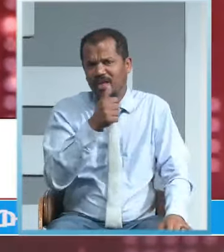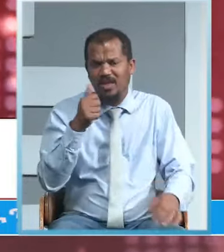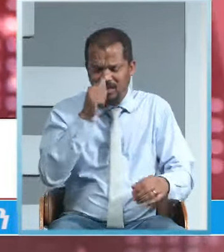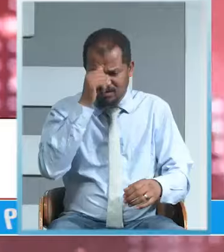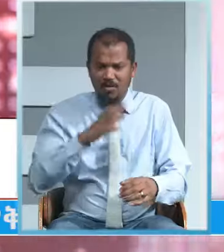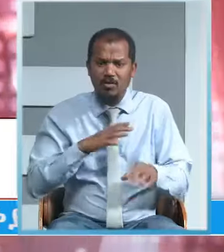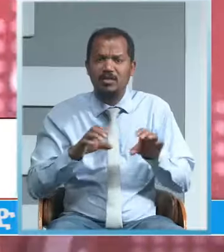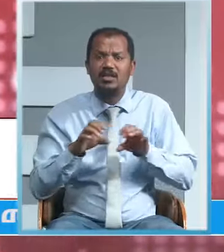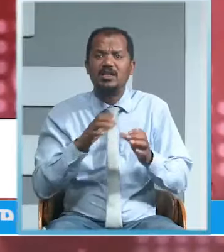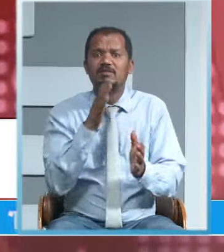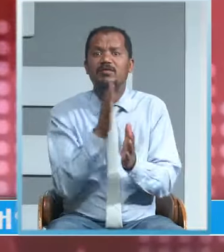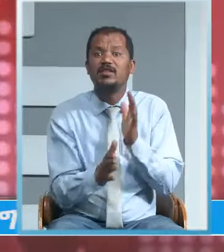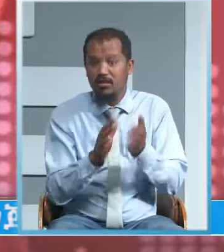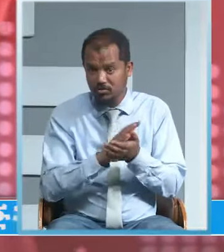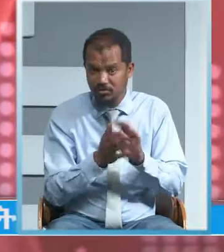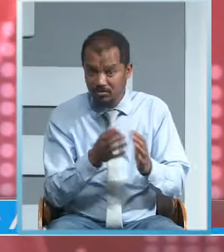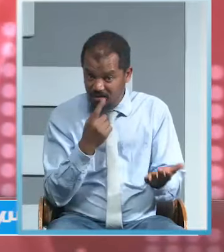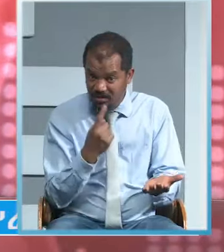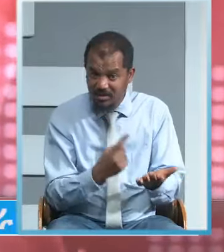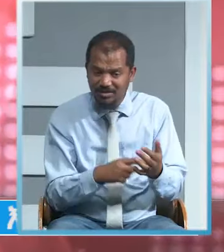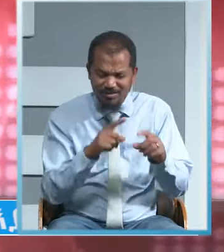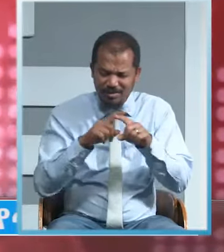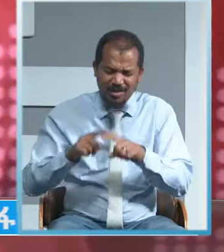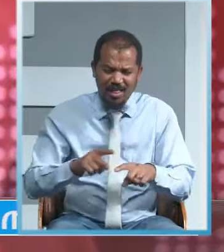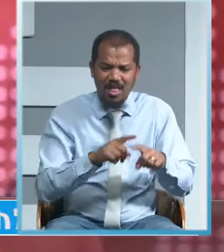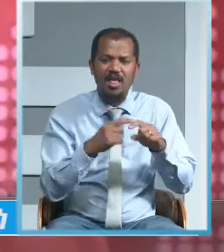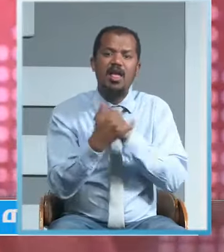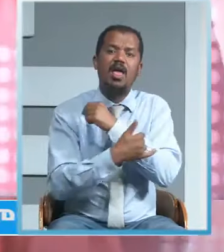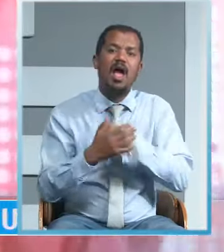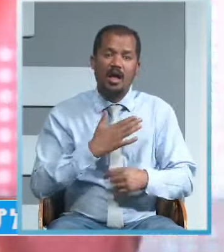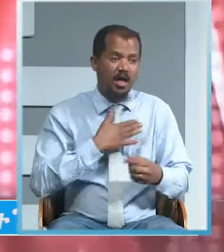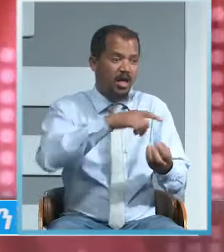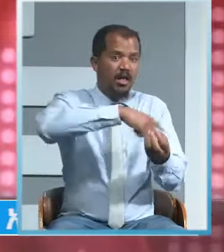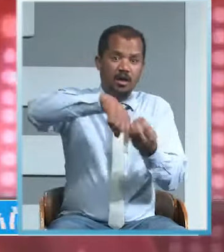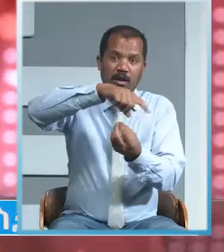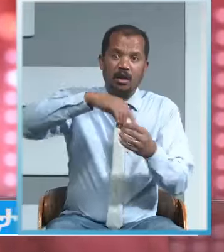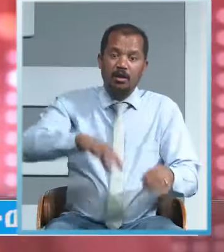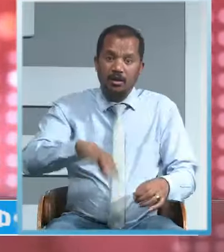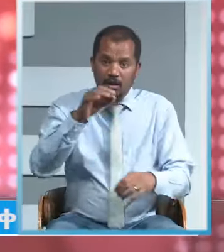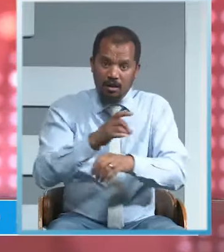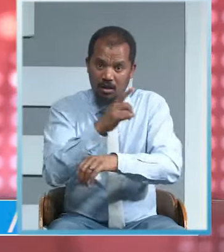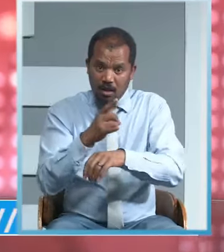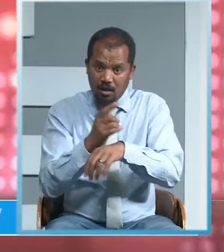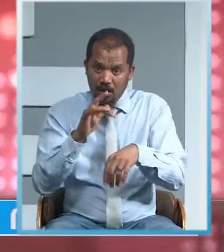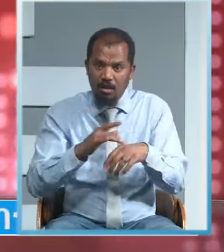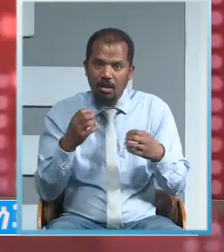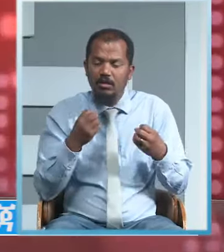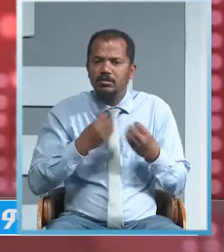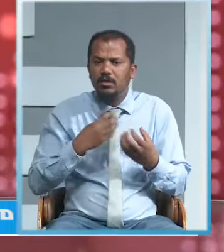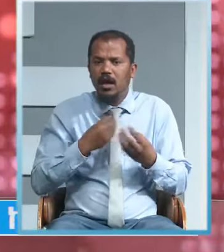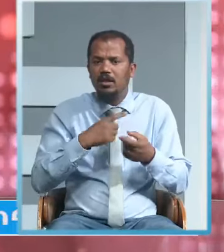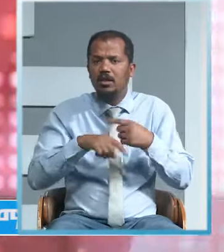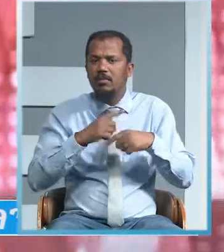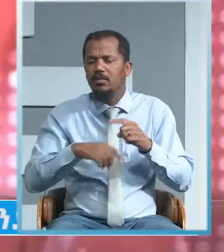ድርጊት የሚፈጸምባቸው ሲሆን ይህም በተለያዩ የሀገራችን አካባቢዎች በሚገኙ ዜጎች ላይ ጭምር ስጋት